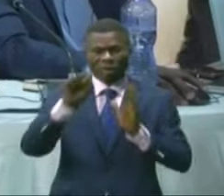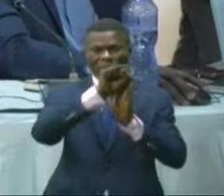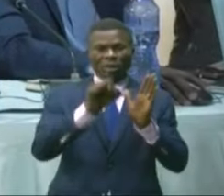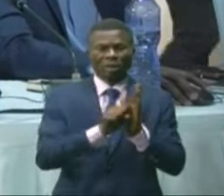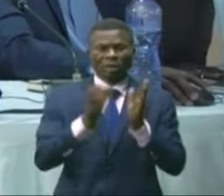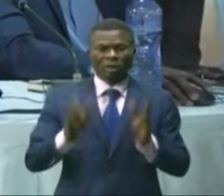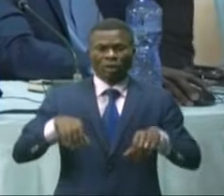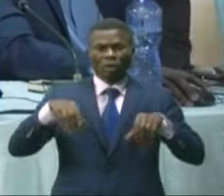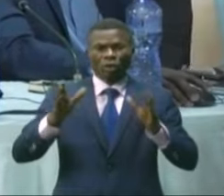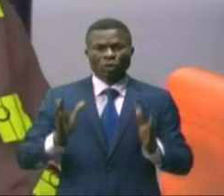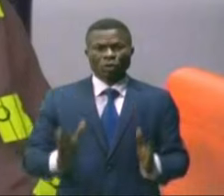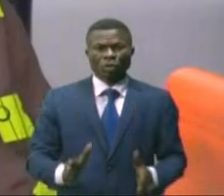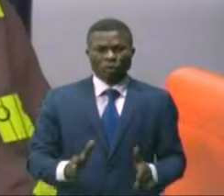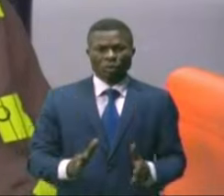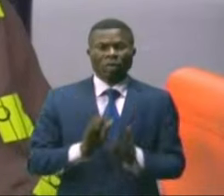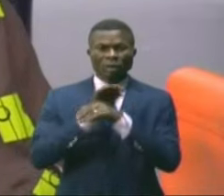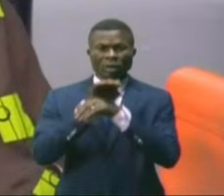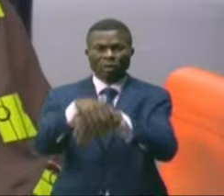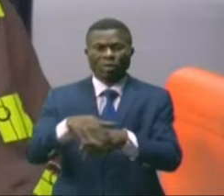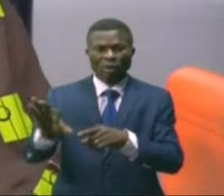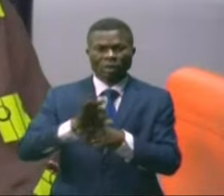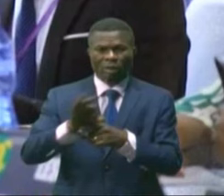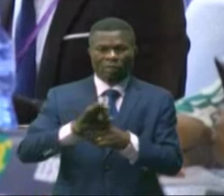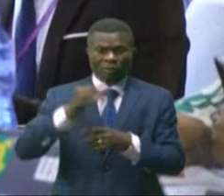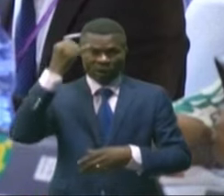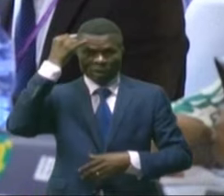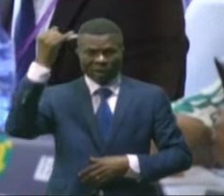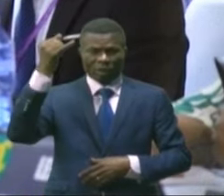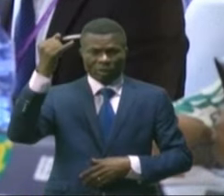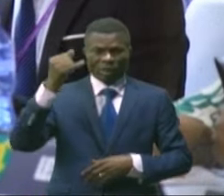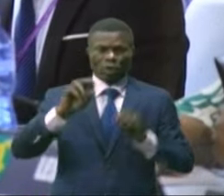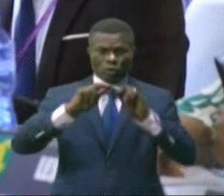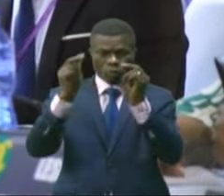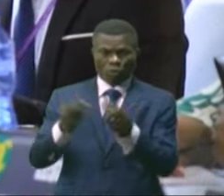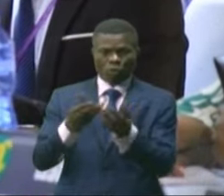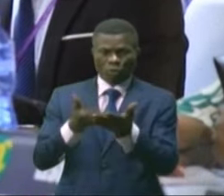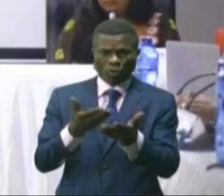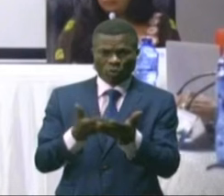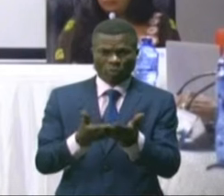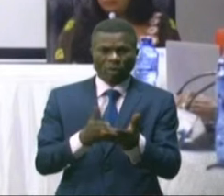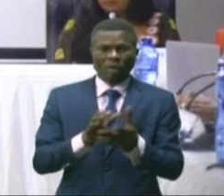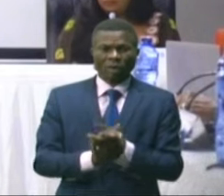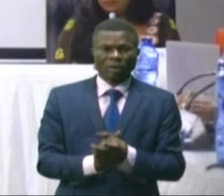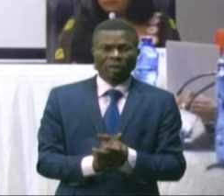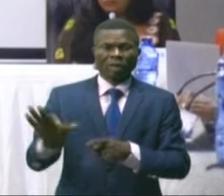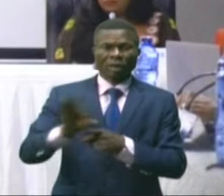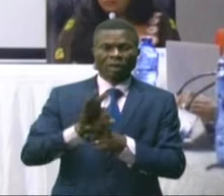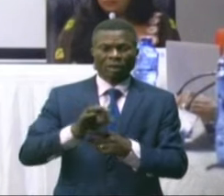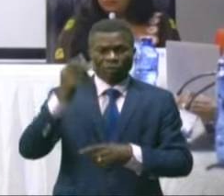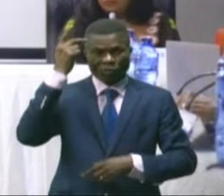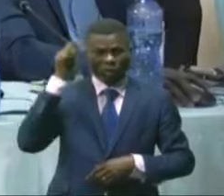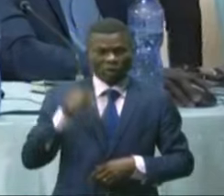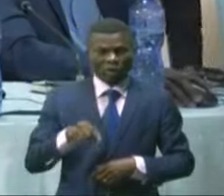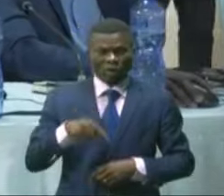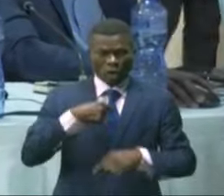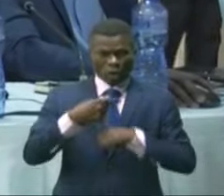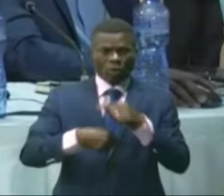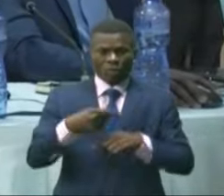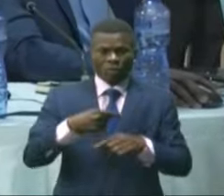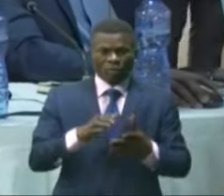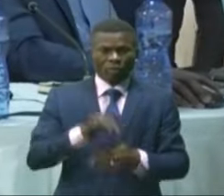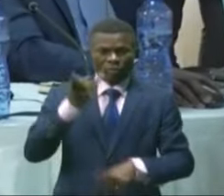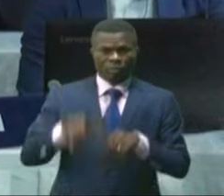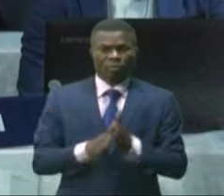statistiques congolais sont en formation sur l'initiative de cette organisation sous-régionale. Cet atelier de Kinshasa a été lancé par